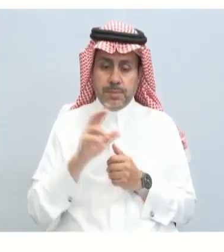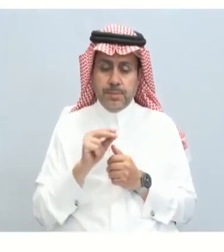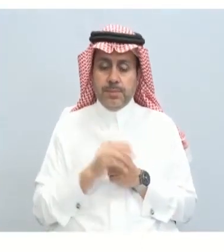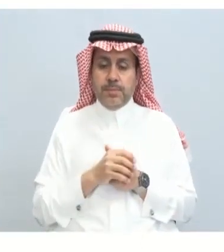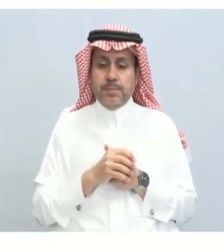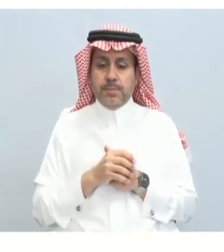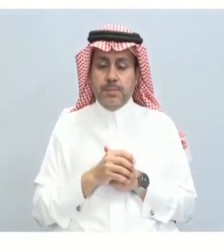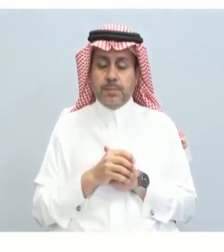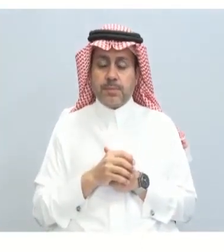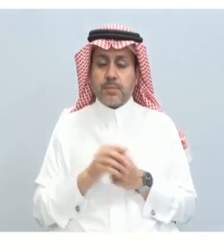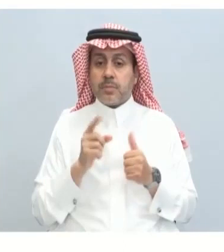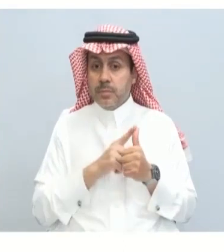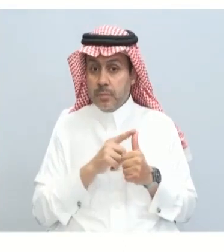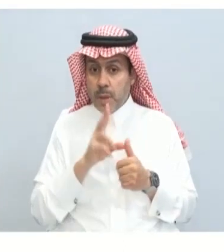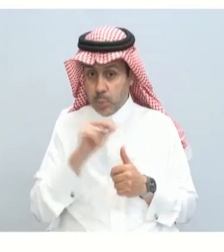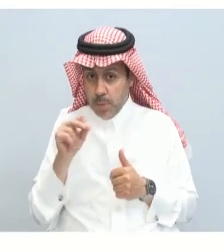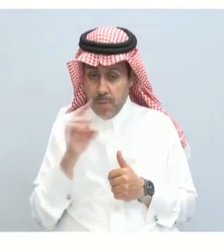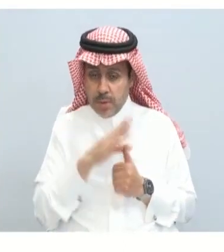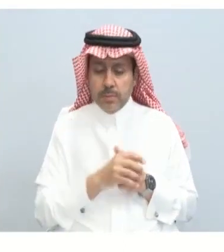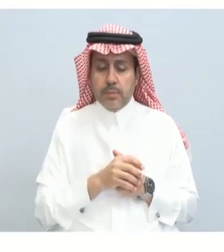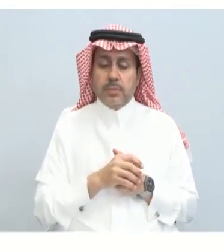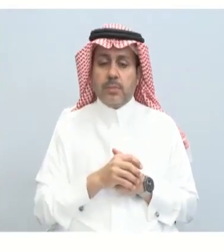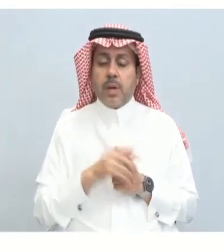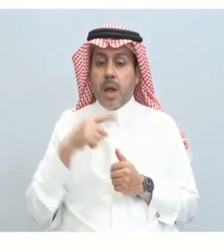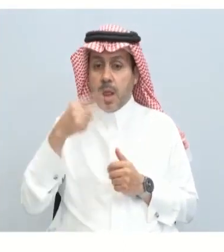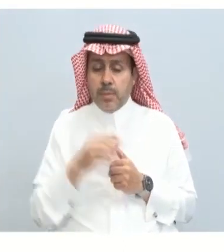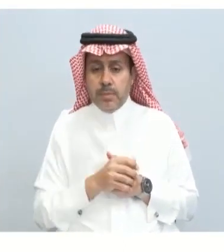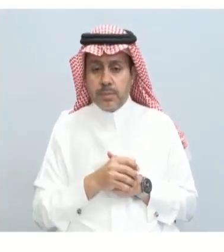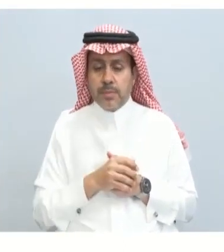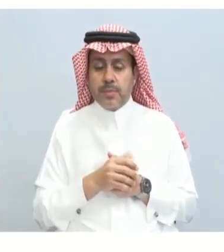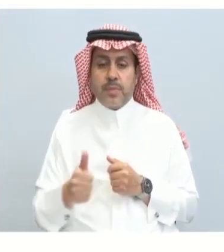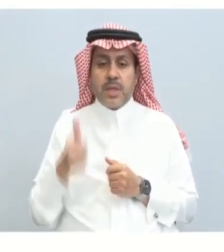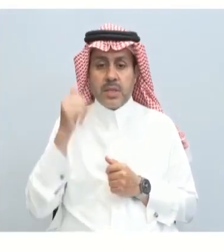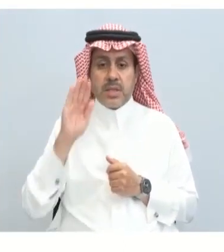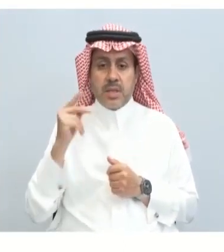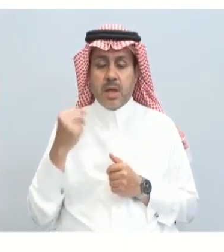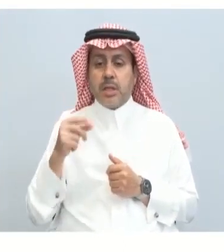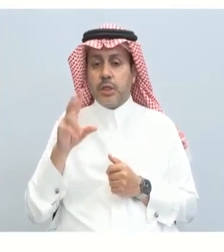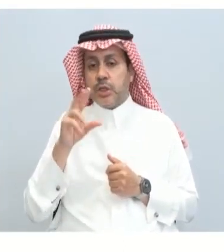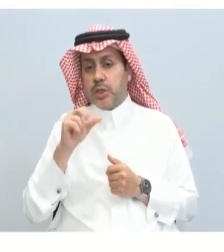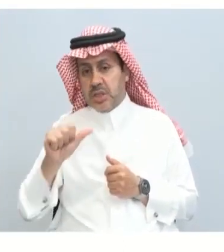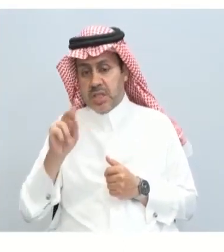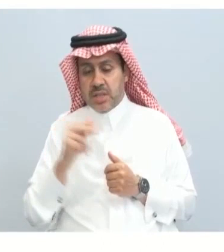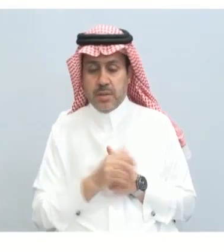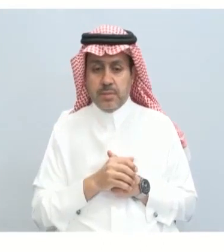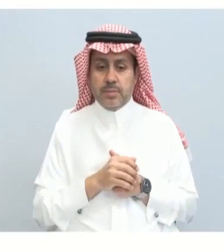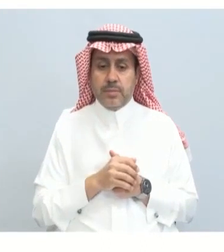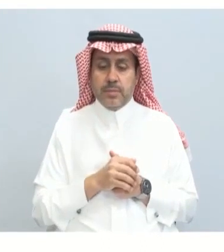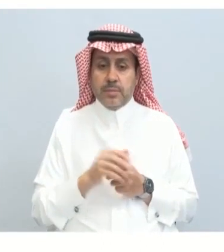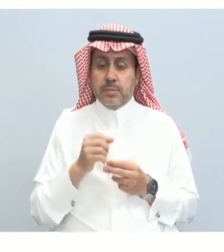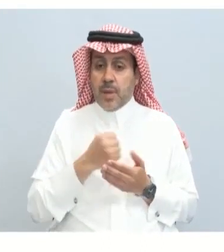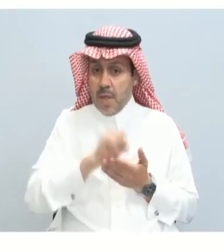حذف المشبه لاحظ هنا حذف هنا المشبه والكلام استعاره تصريحيه معنى انا صرحت المشبه به وحذف